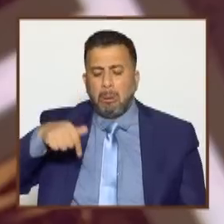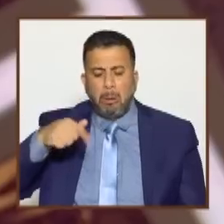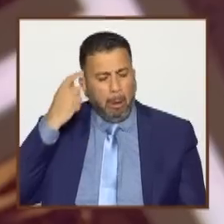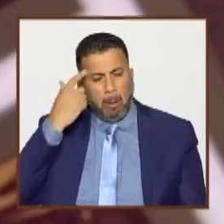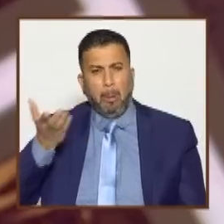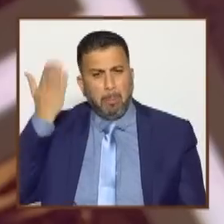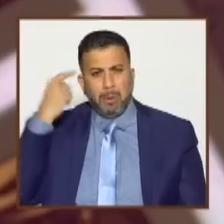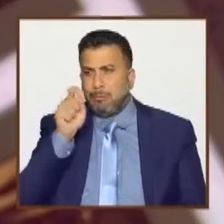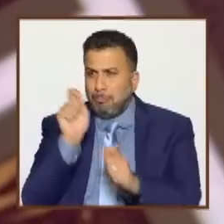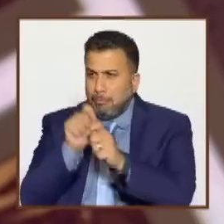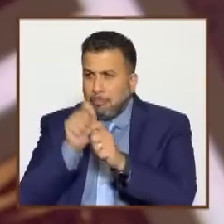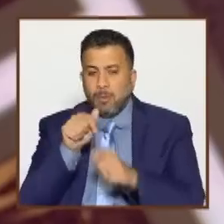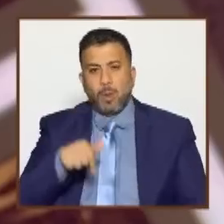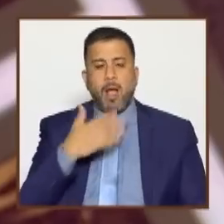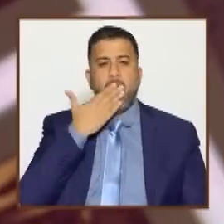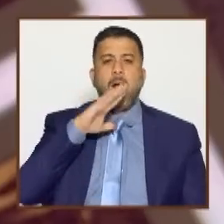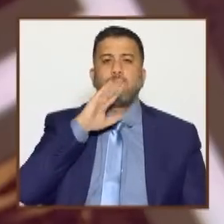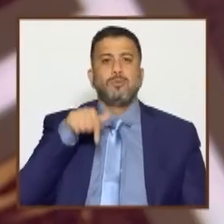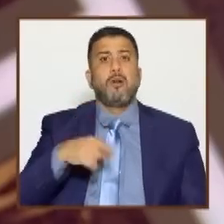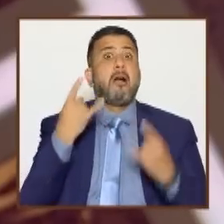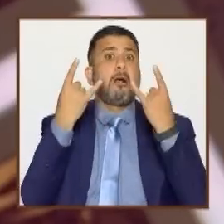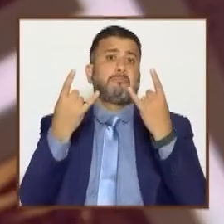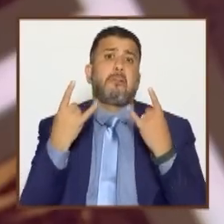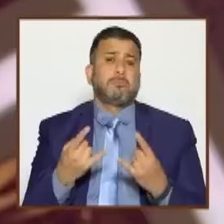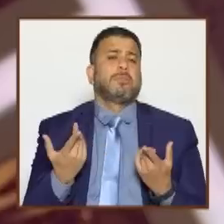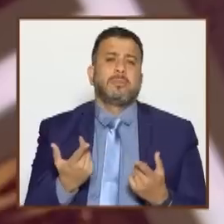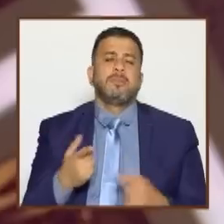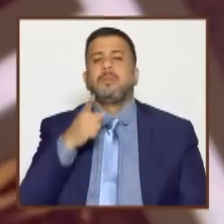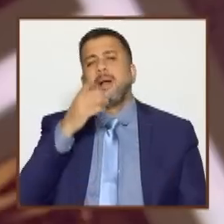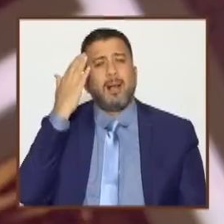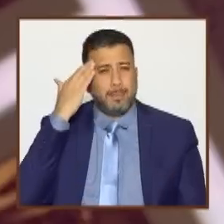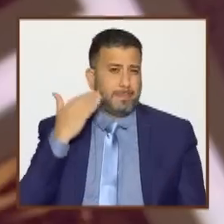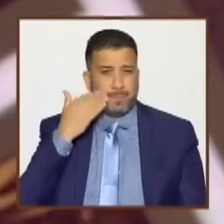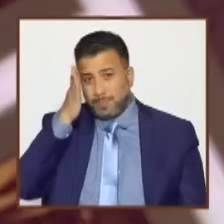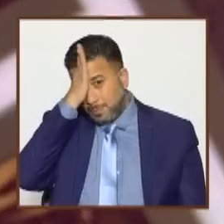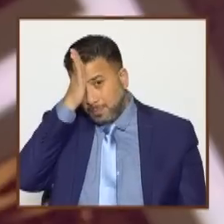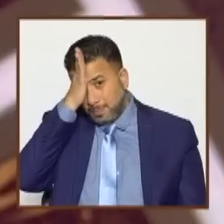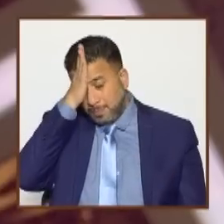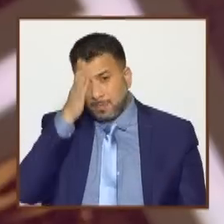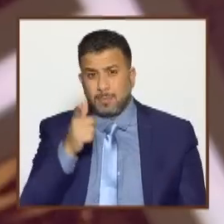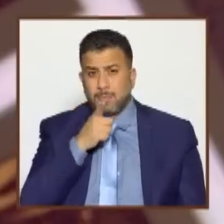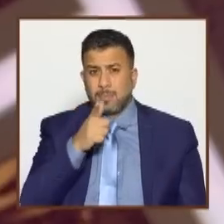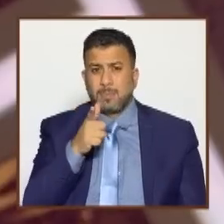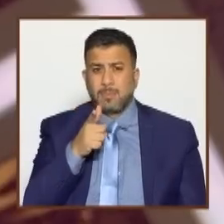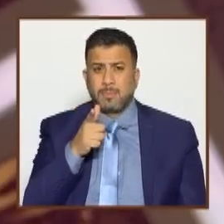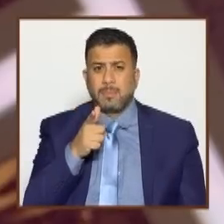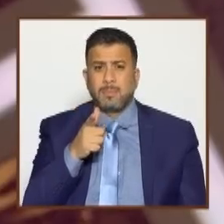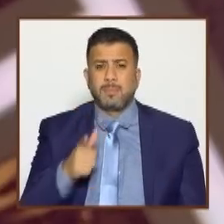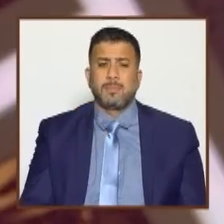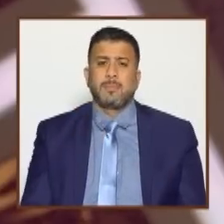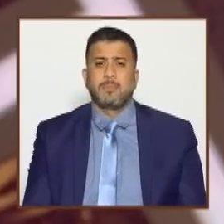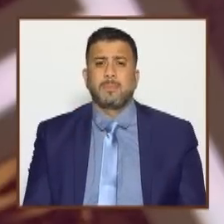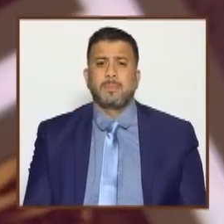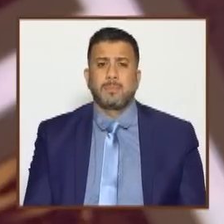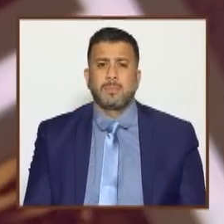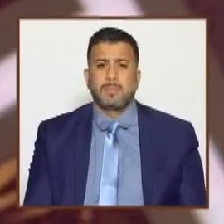أن كانوا يعيشون جحيما. عبير تسأل تقول يعني هي أنا وجهتها، أنا لست أنا اللي وجهتك،